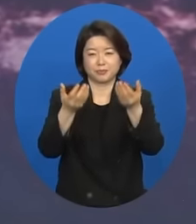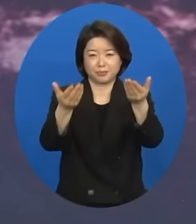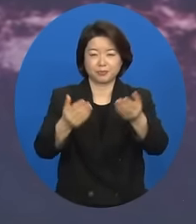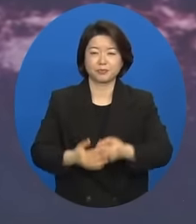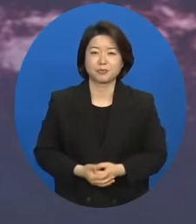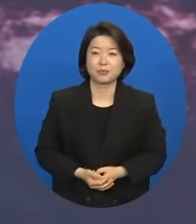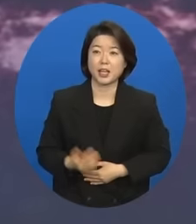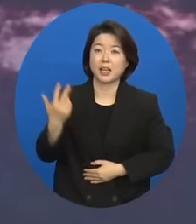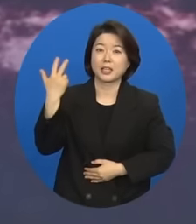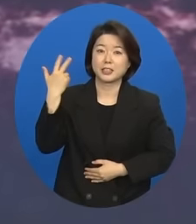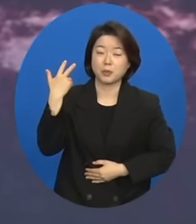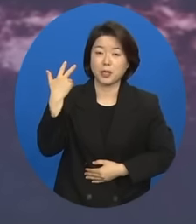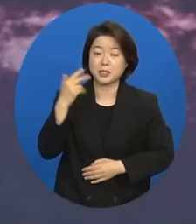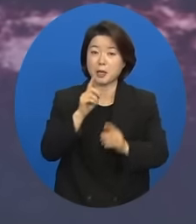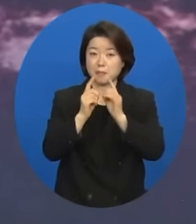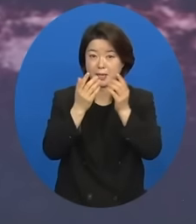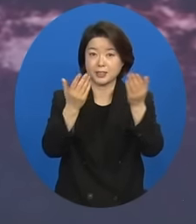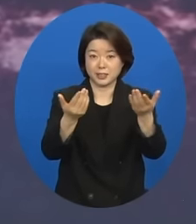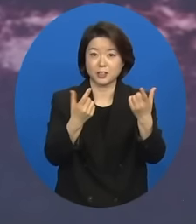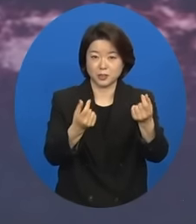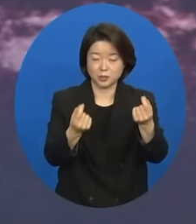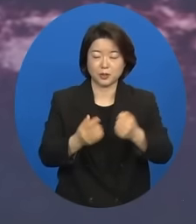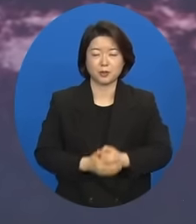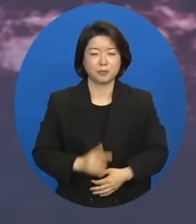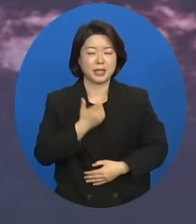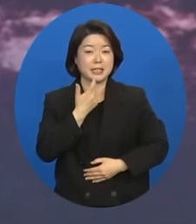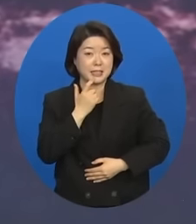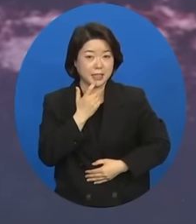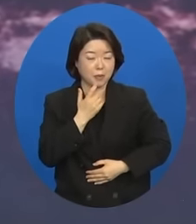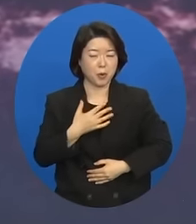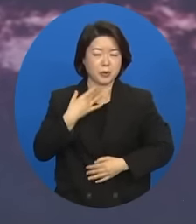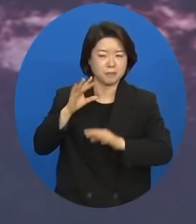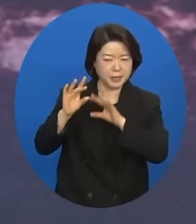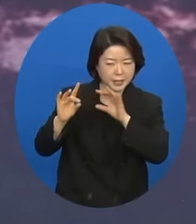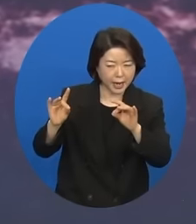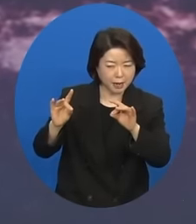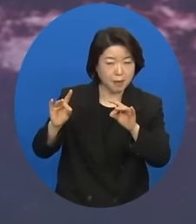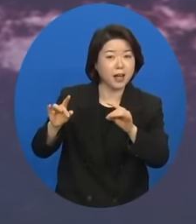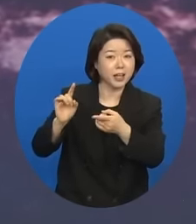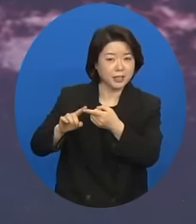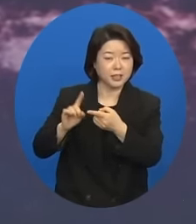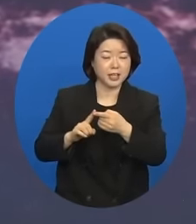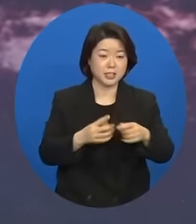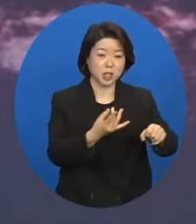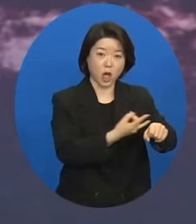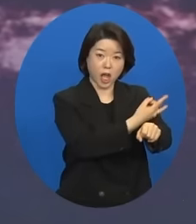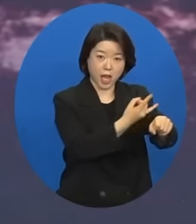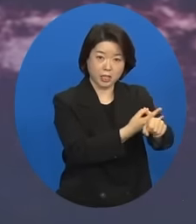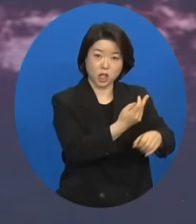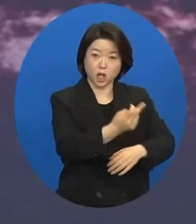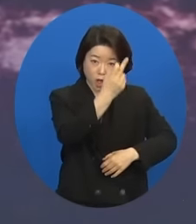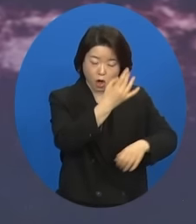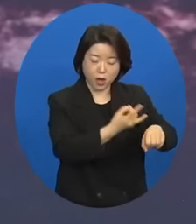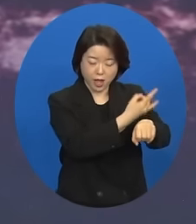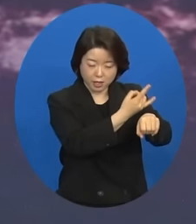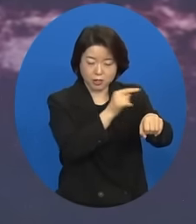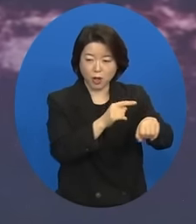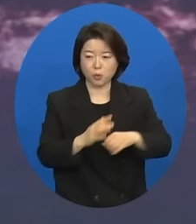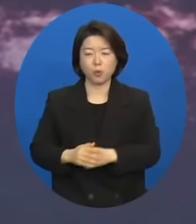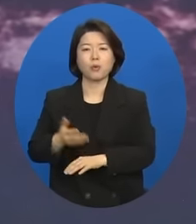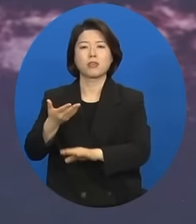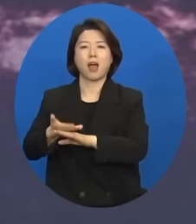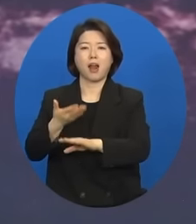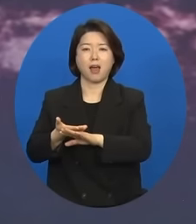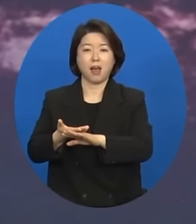다루던 것처럼 야곱은 갈망이라는 점에서 에서와 큰 차이를 보입니다 그러니까에서는 자였지만